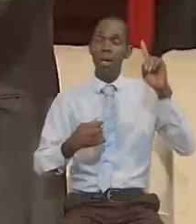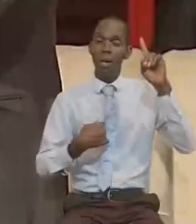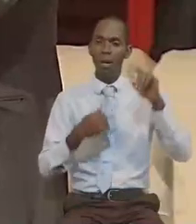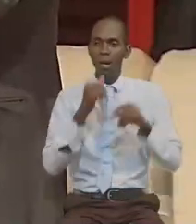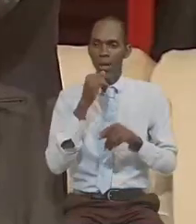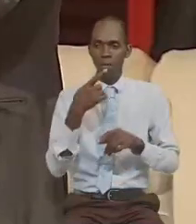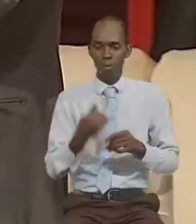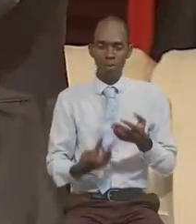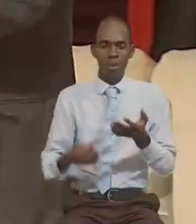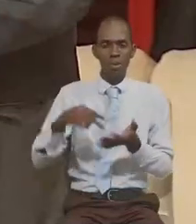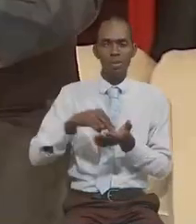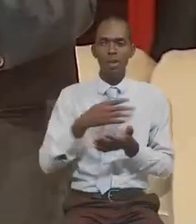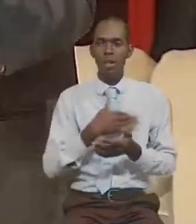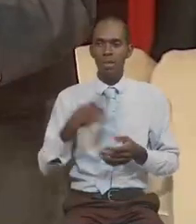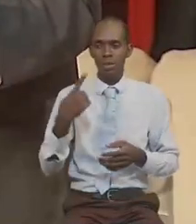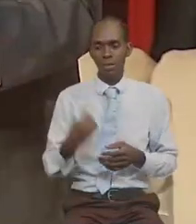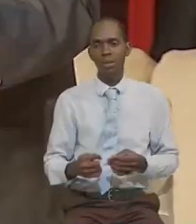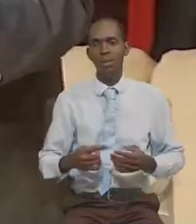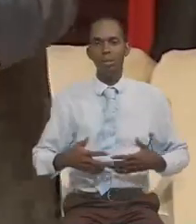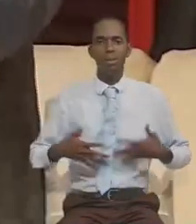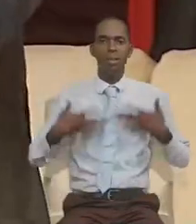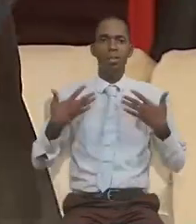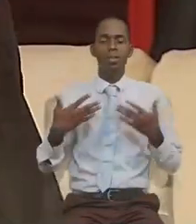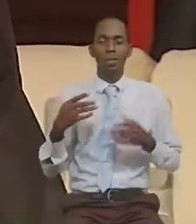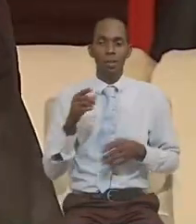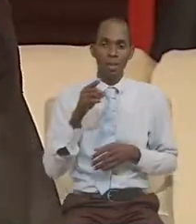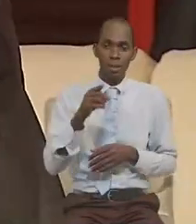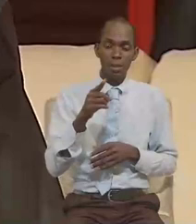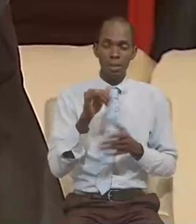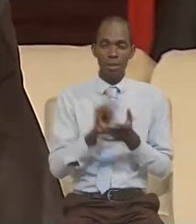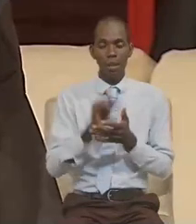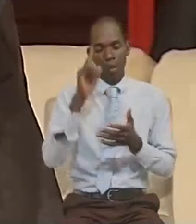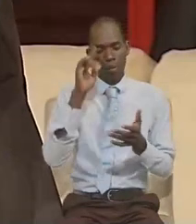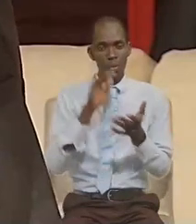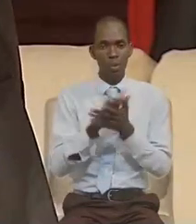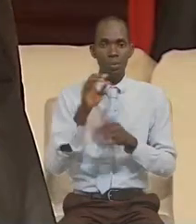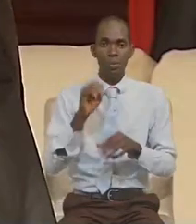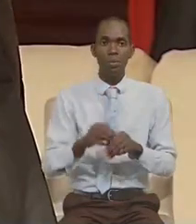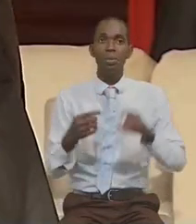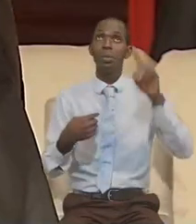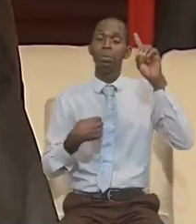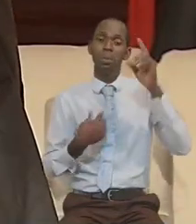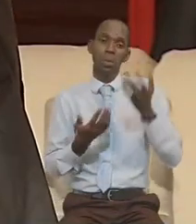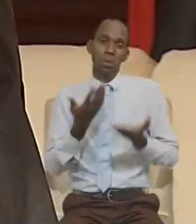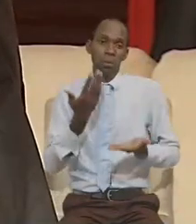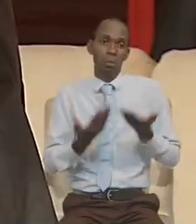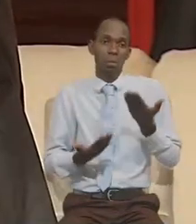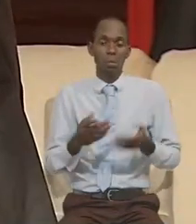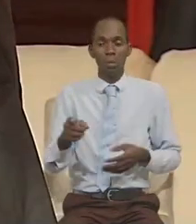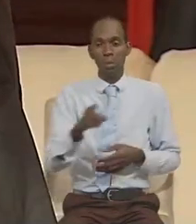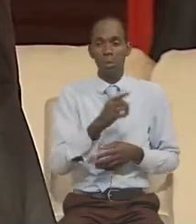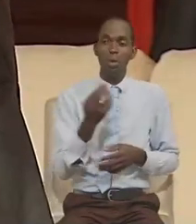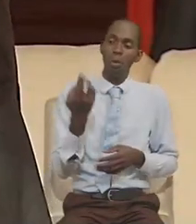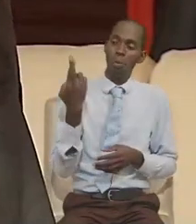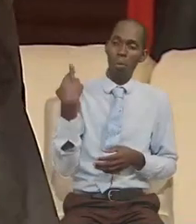vie. Celui qui croit en moi vivra quand même il serait